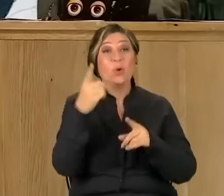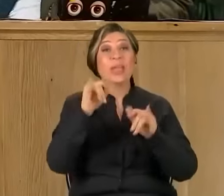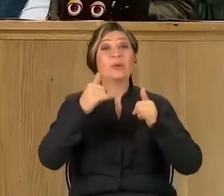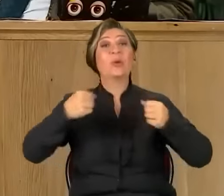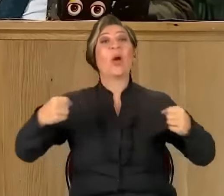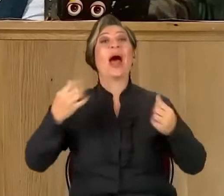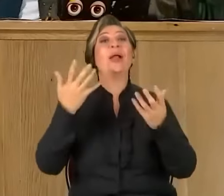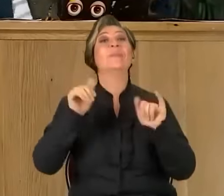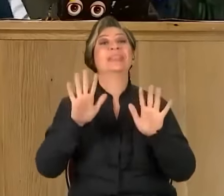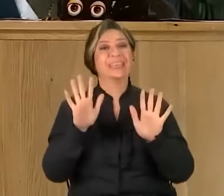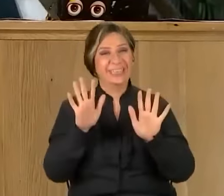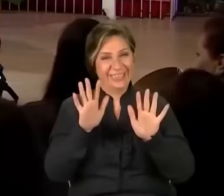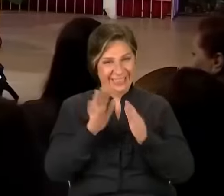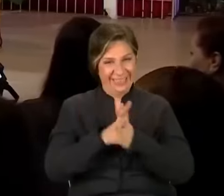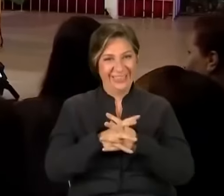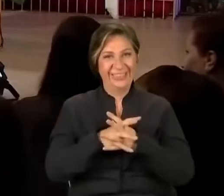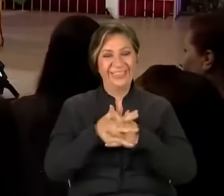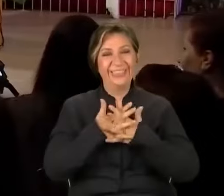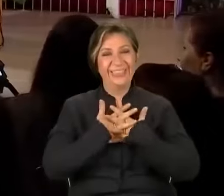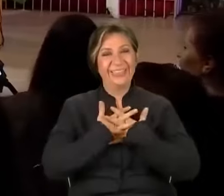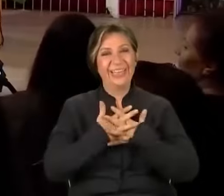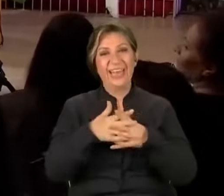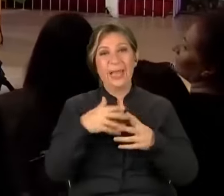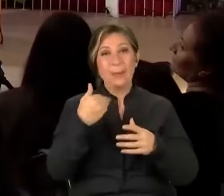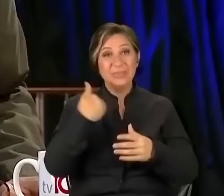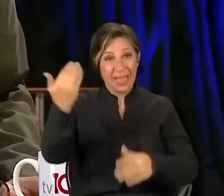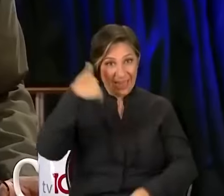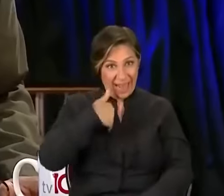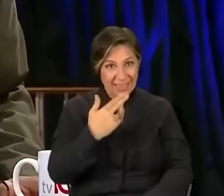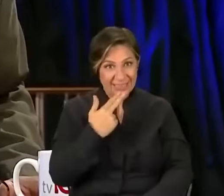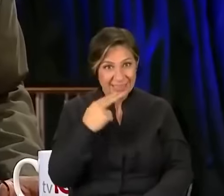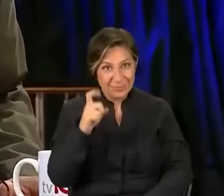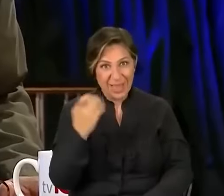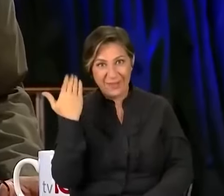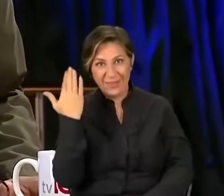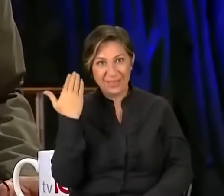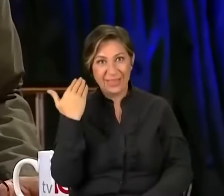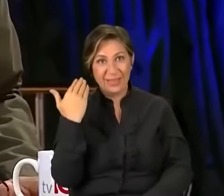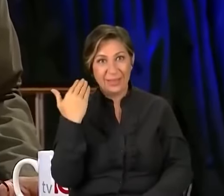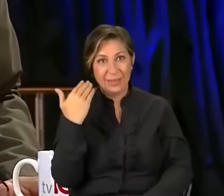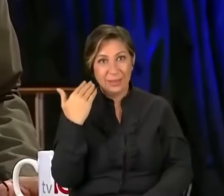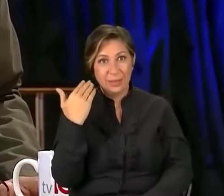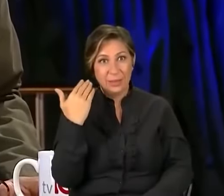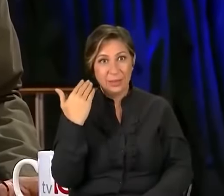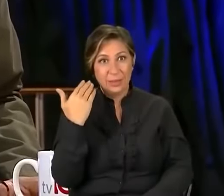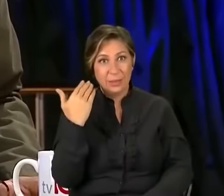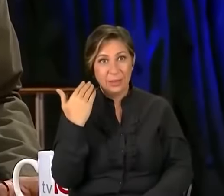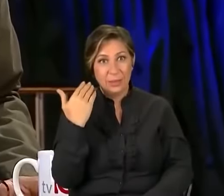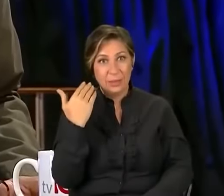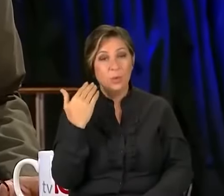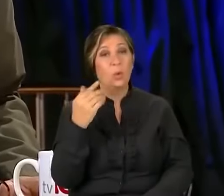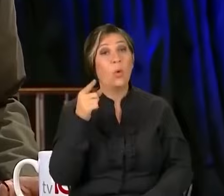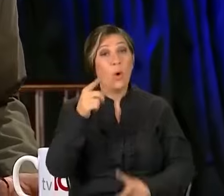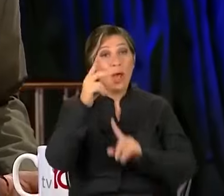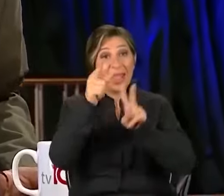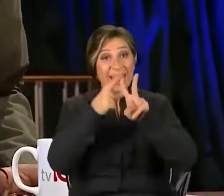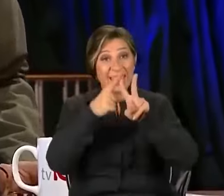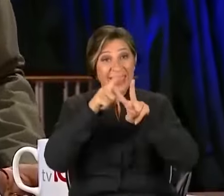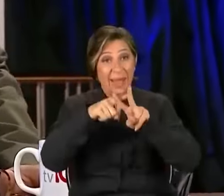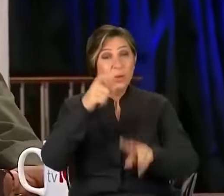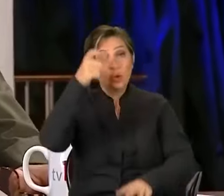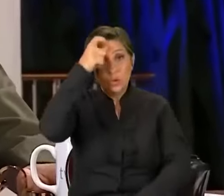almadı değil mi? O daha kilo almadı, evet, evet. Bir dakika. Inna bize gelen kız mı? Daha önce bir program... O Inna